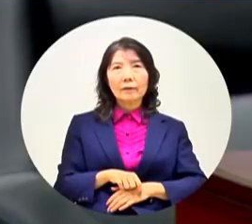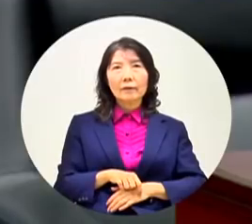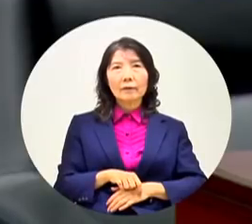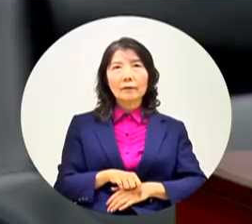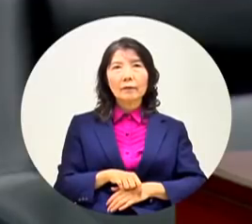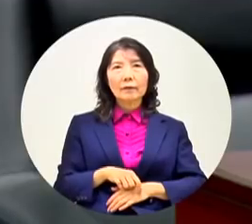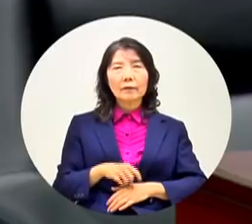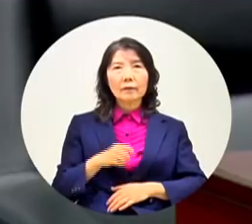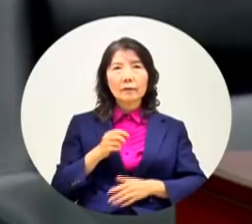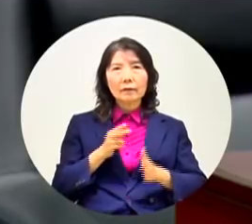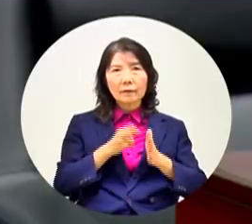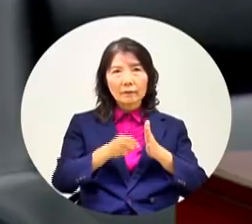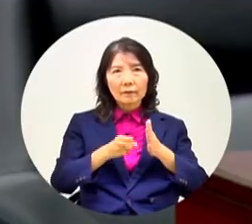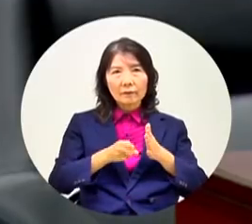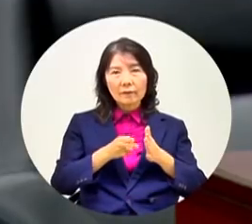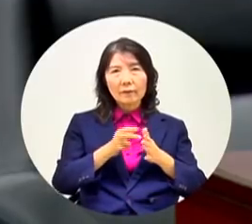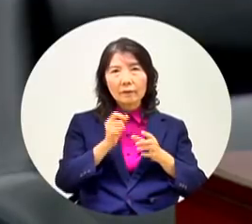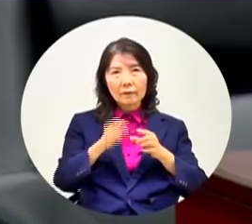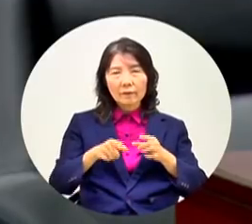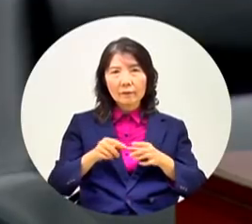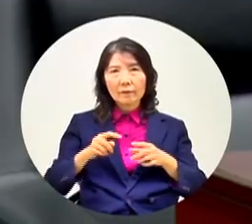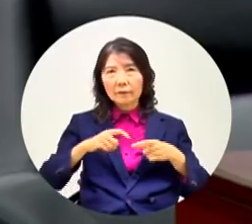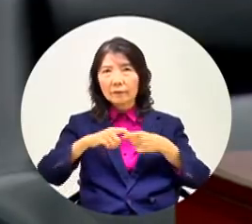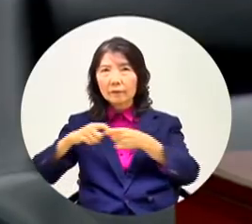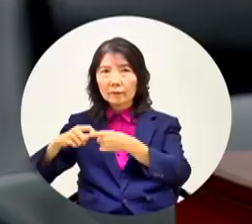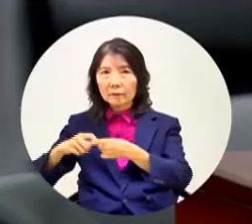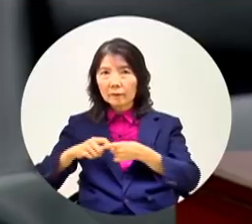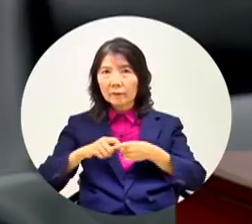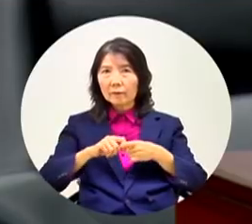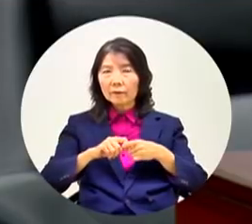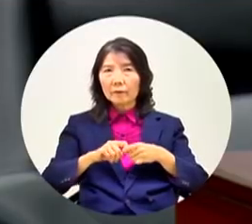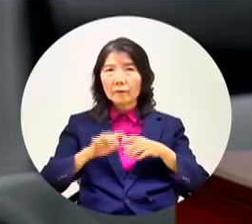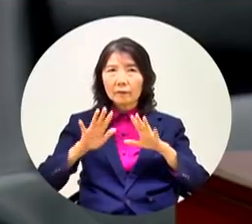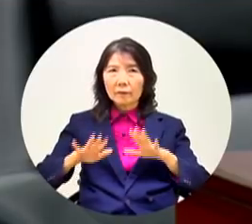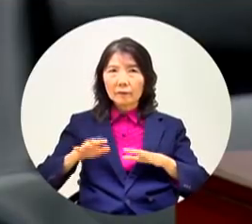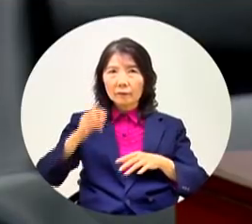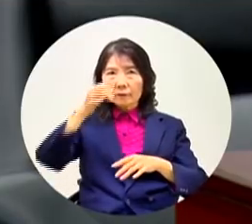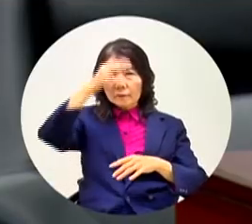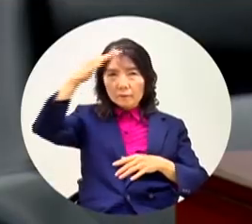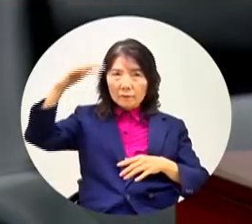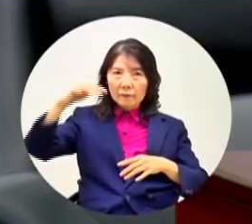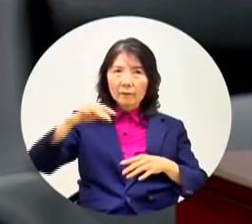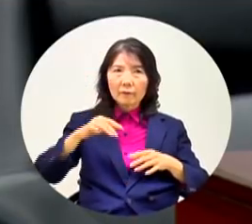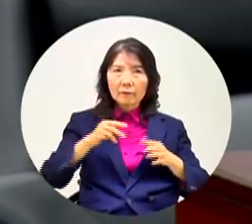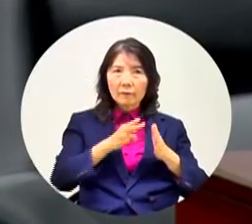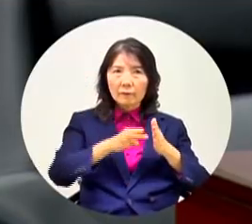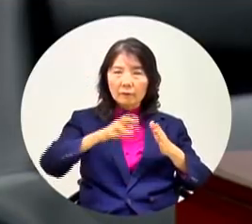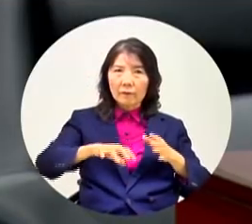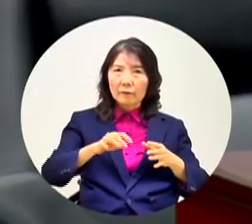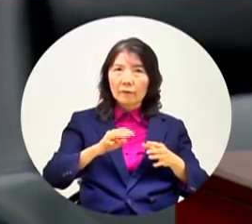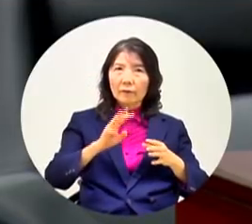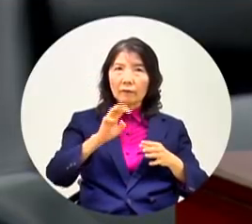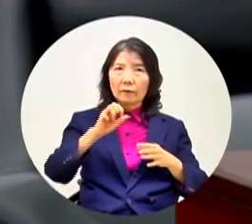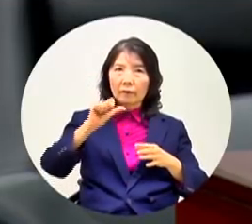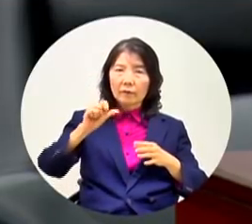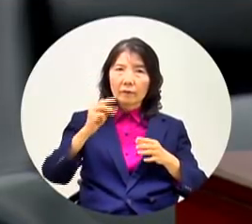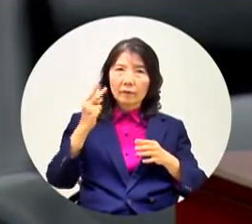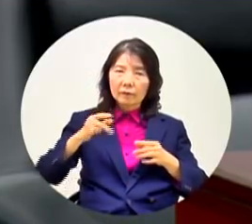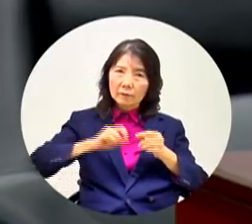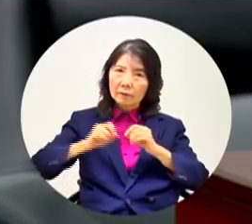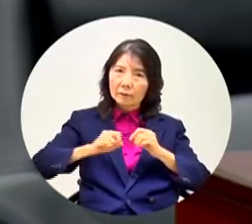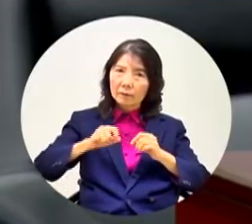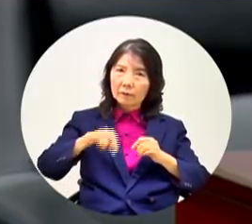咱的台铁公司，啊，来结合咱目前洪山火车站咱85期的重划，